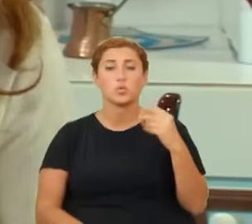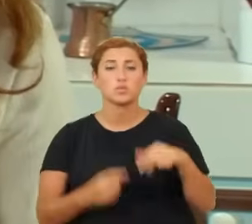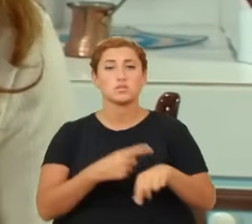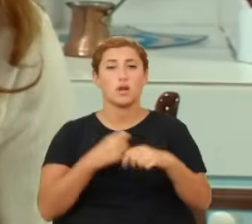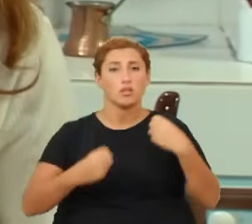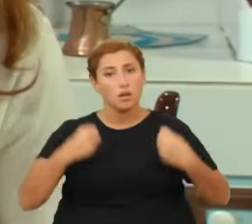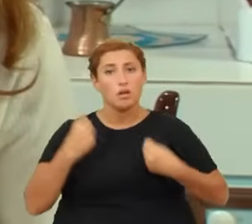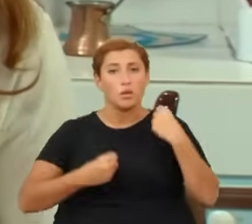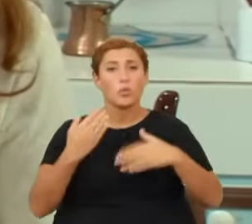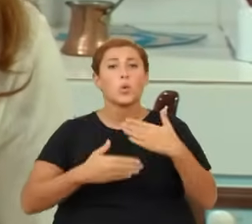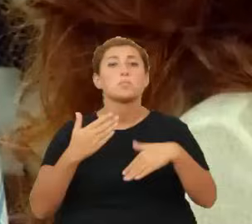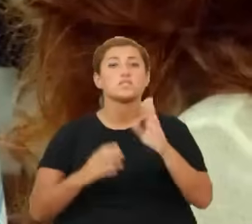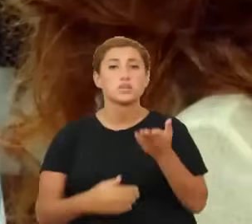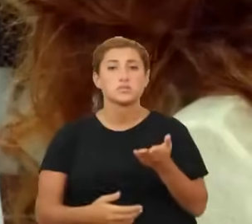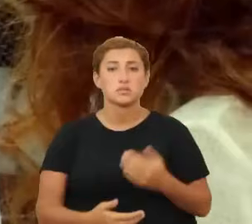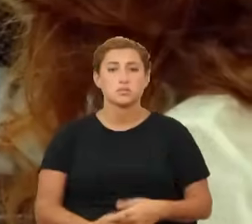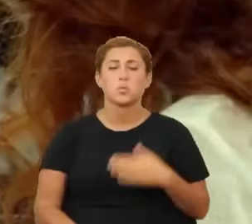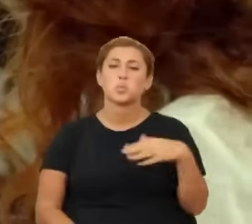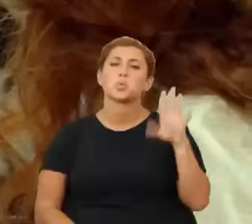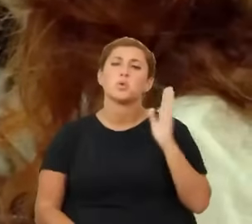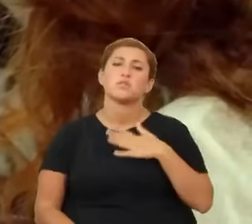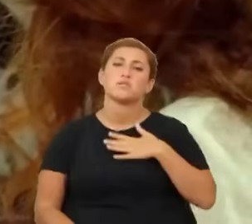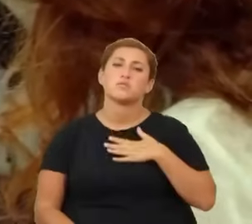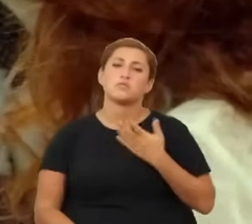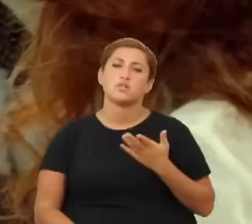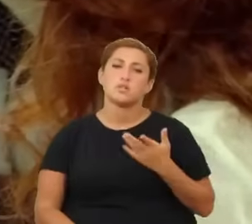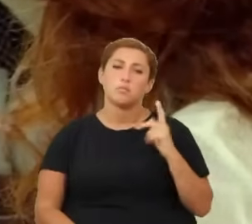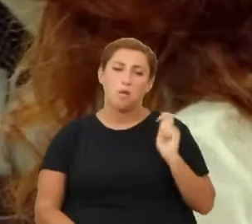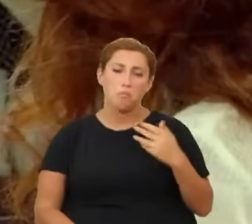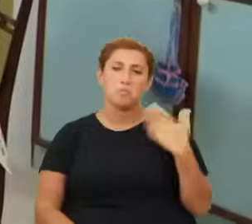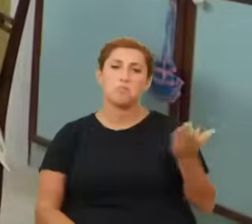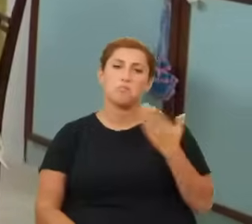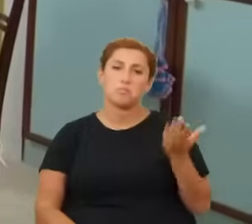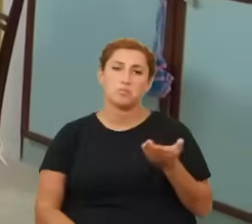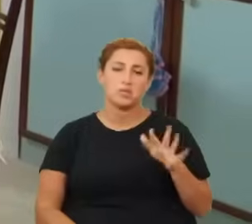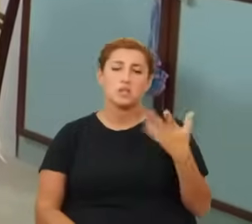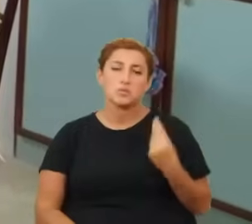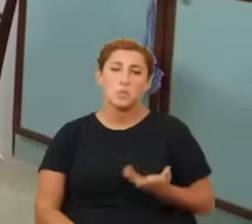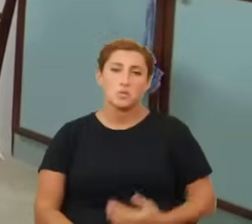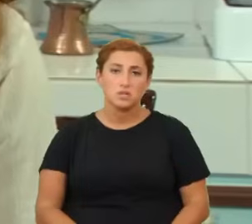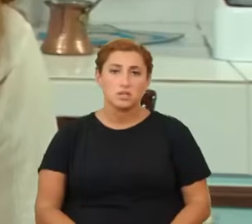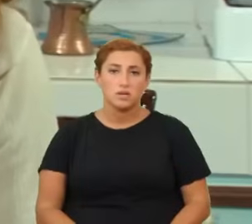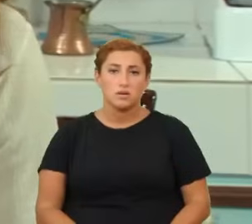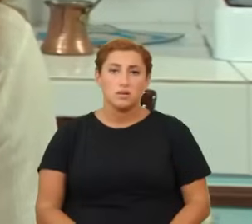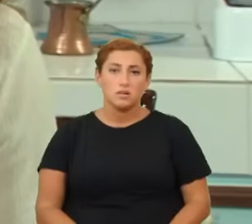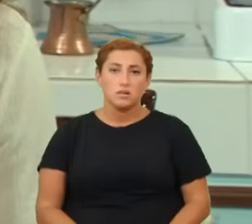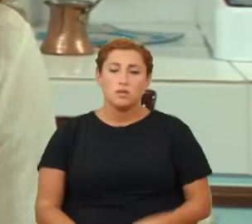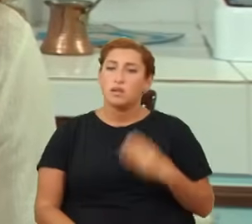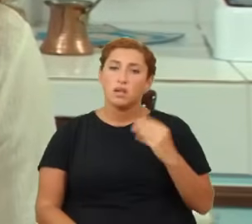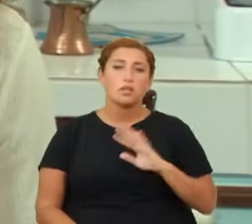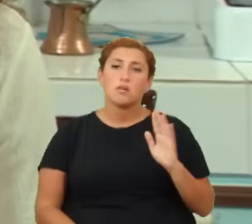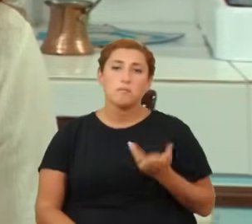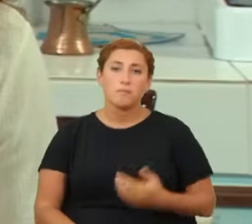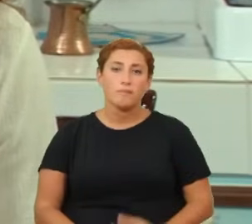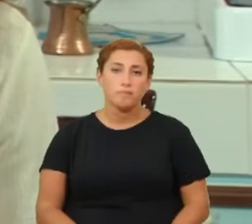saat direksiyon başında yorulmayasın. Yok canım. Yapmadığım şey mi yani? Nasıl olsa. İyi